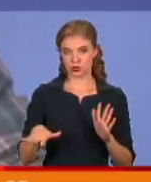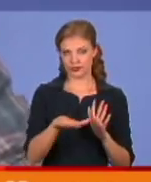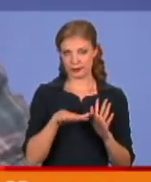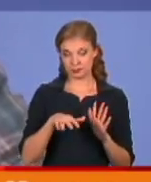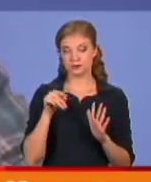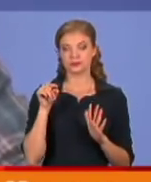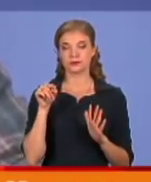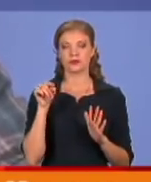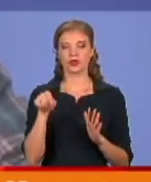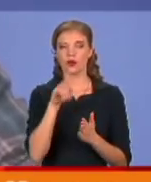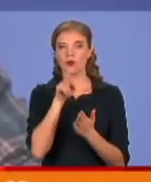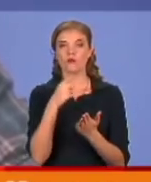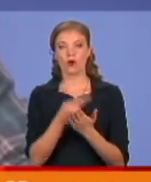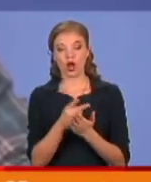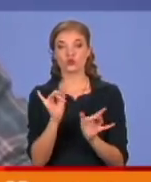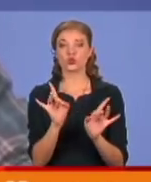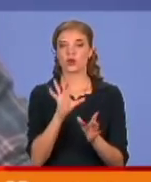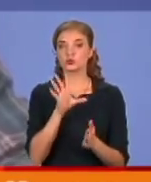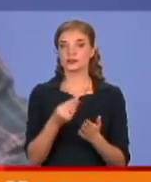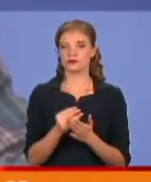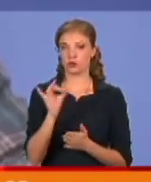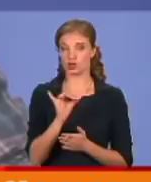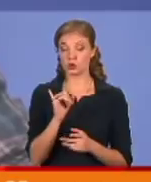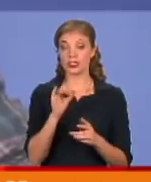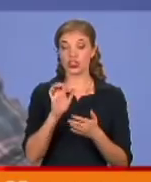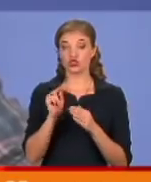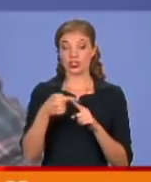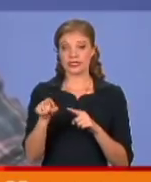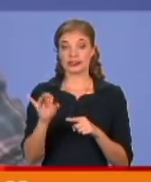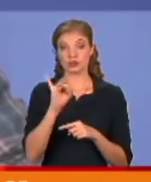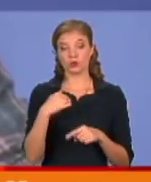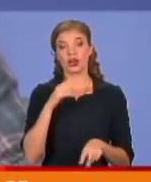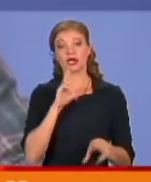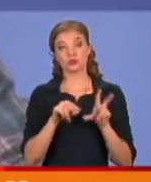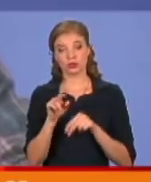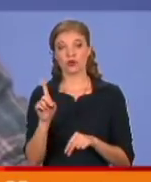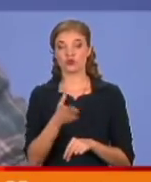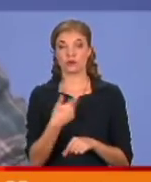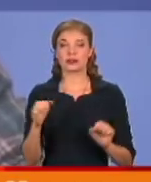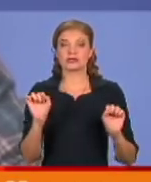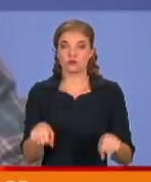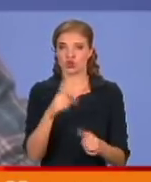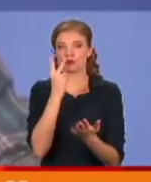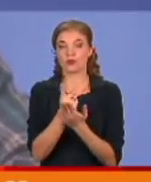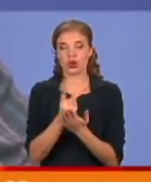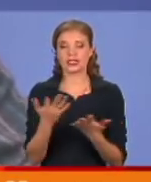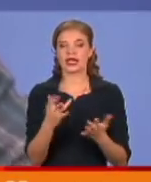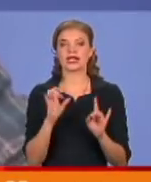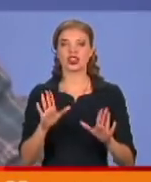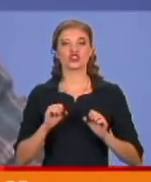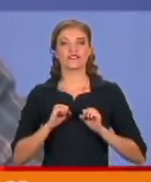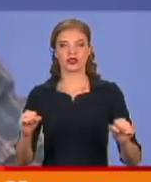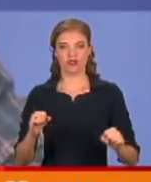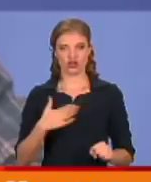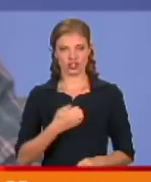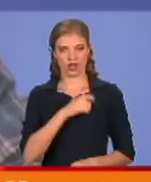вони покажуть і розкажуть свої історії. І через ці історії, я сподіваюся, що ми зможемо показати, які не лише відважні